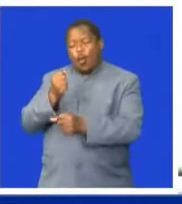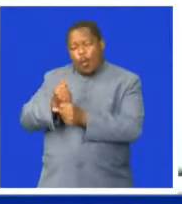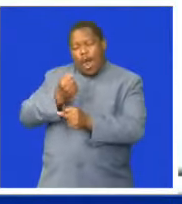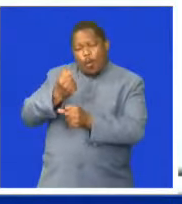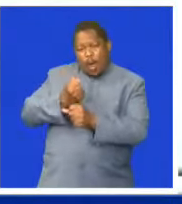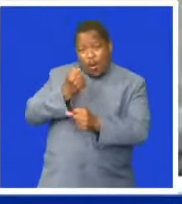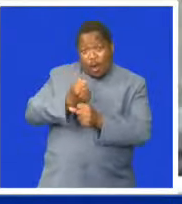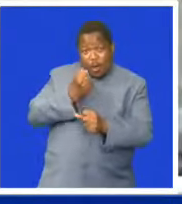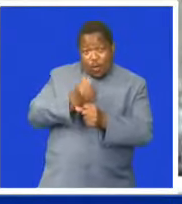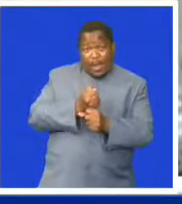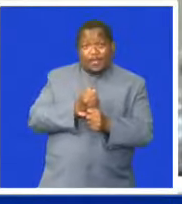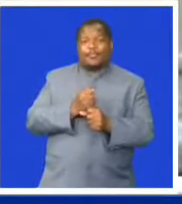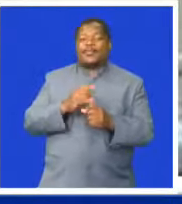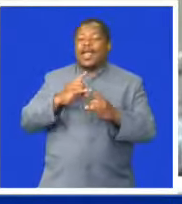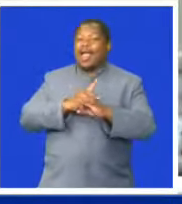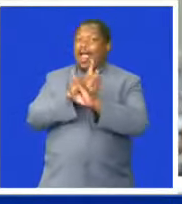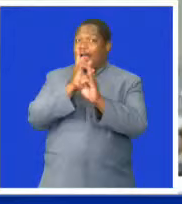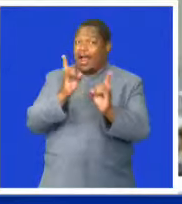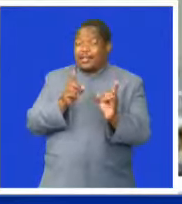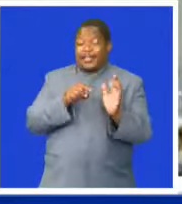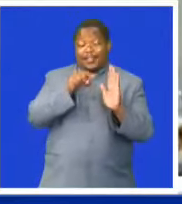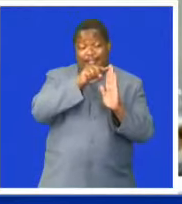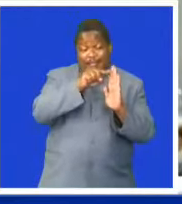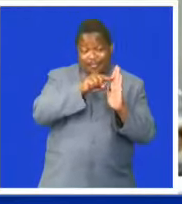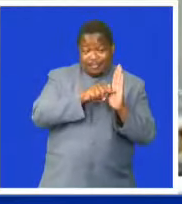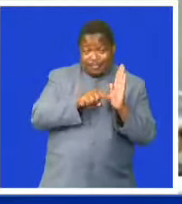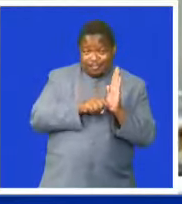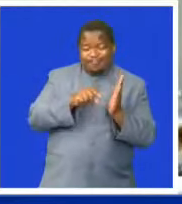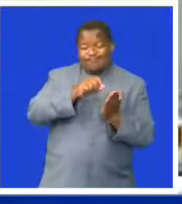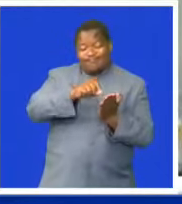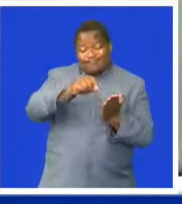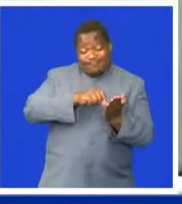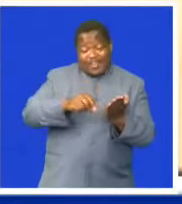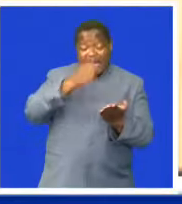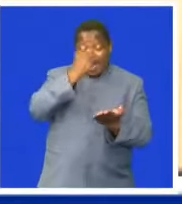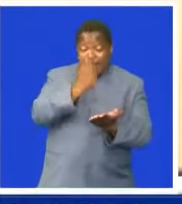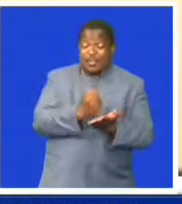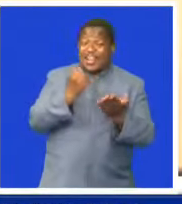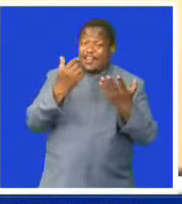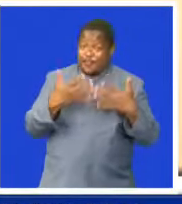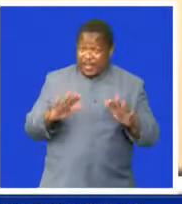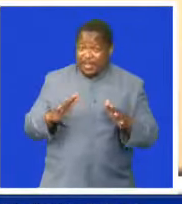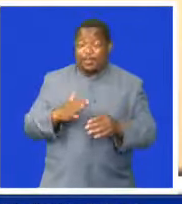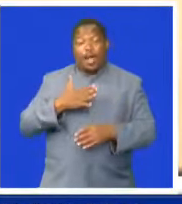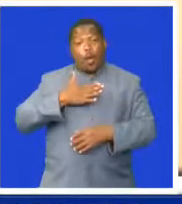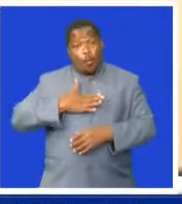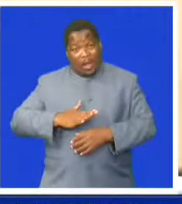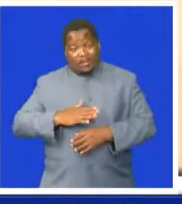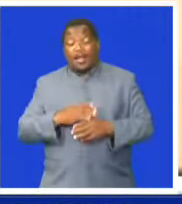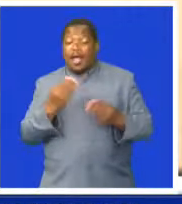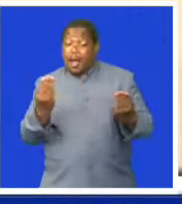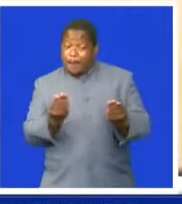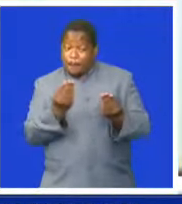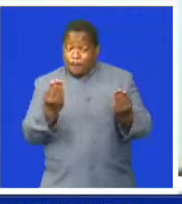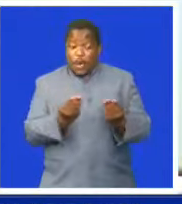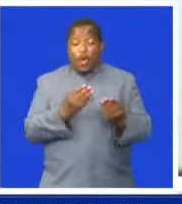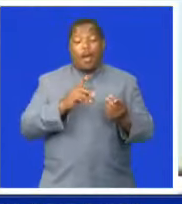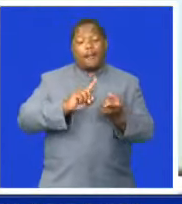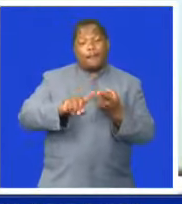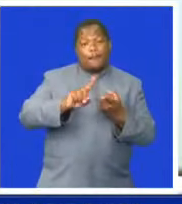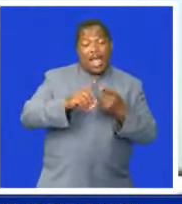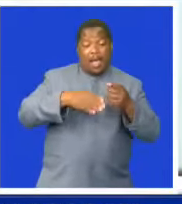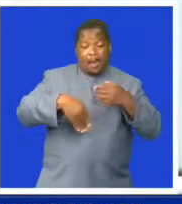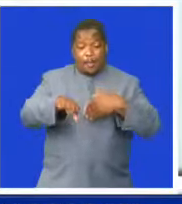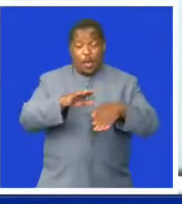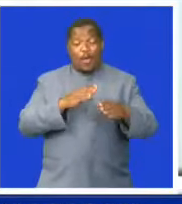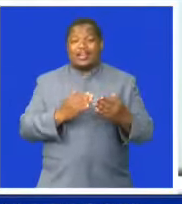kuyodlala lehlose kuphephisa bona abadlali nalabo labasebenza ebhola ukuthi baphephe kulo mkhuhlane we-COVID-19. Lisekela lamengameli wale